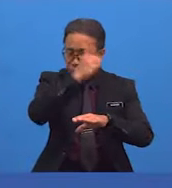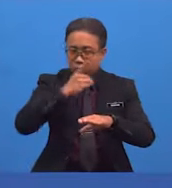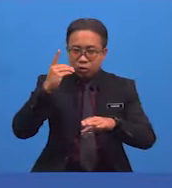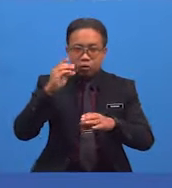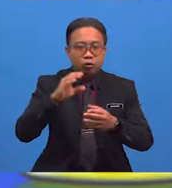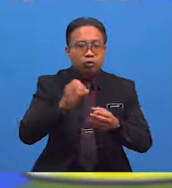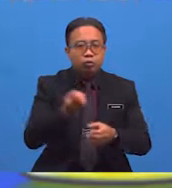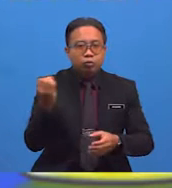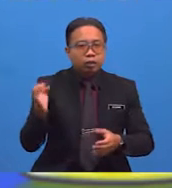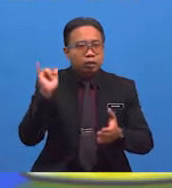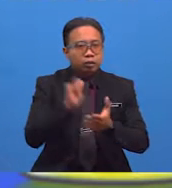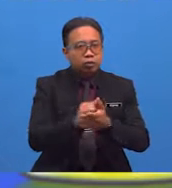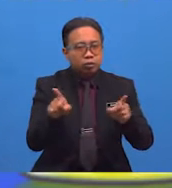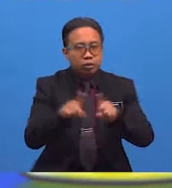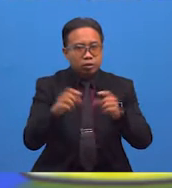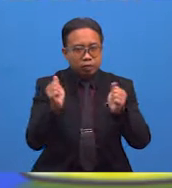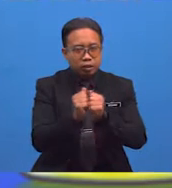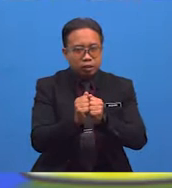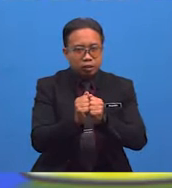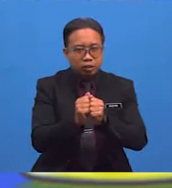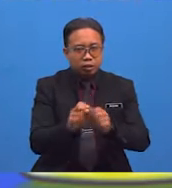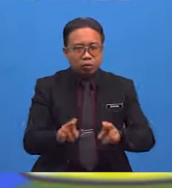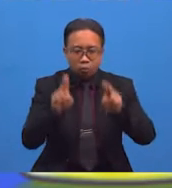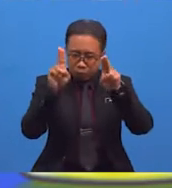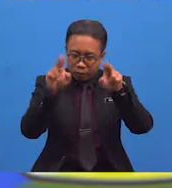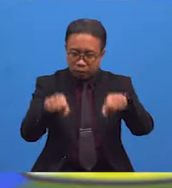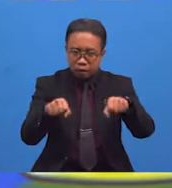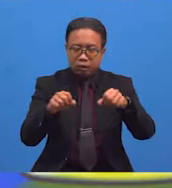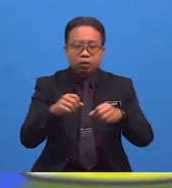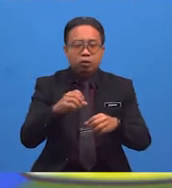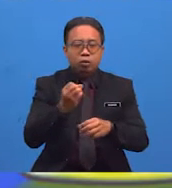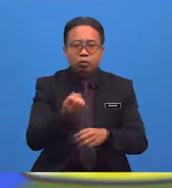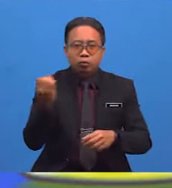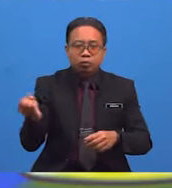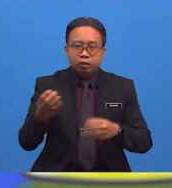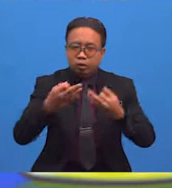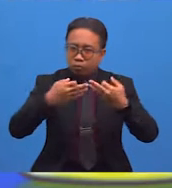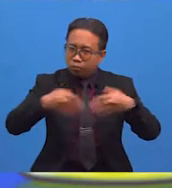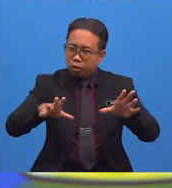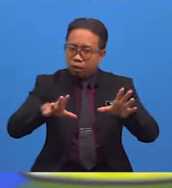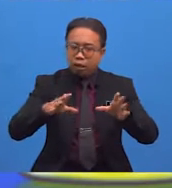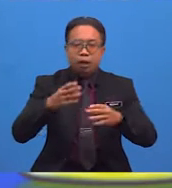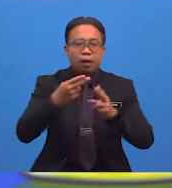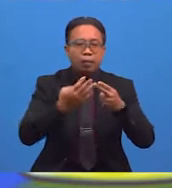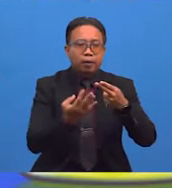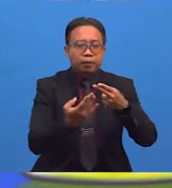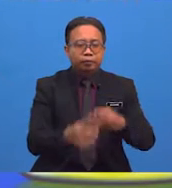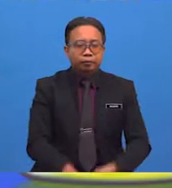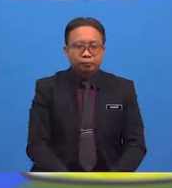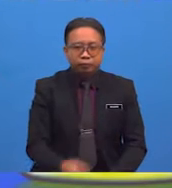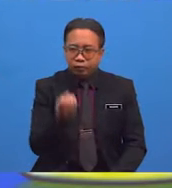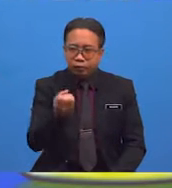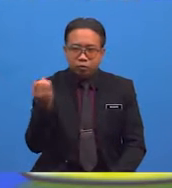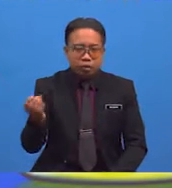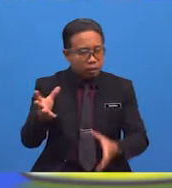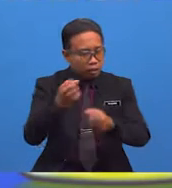itu. Begitu juga dengan keupayaan bagi objek itu membebaskan haba.